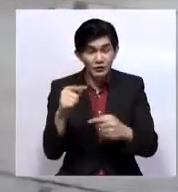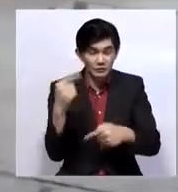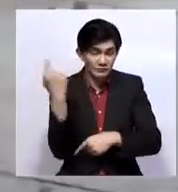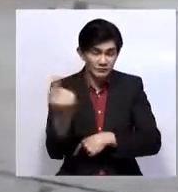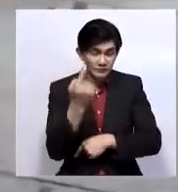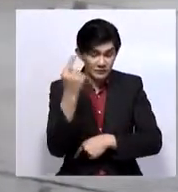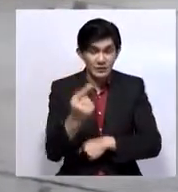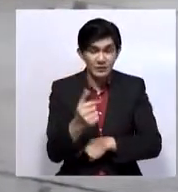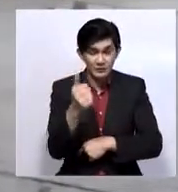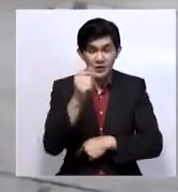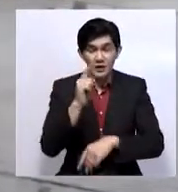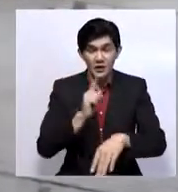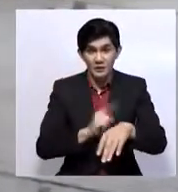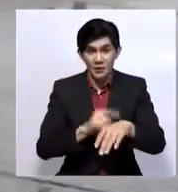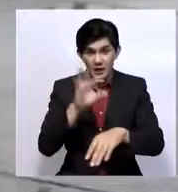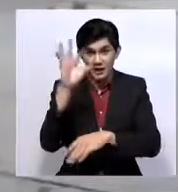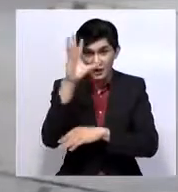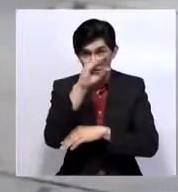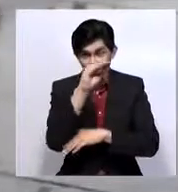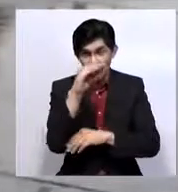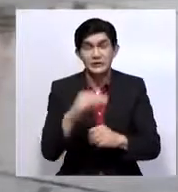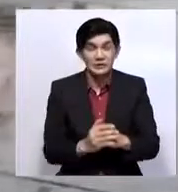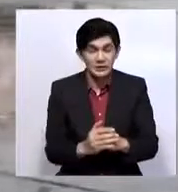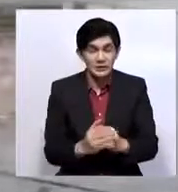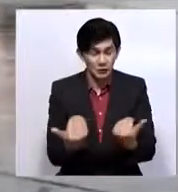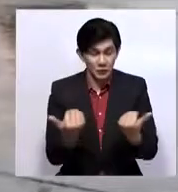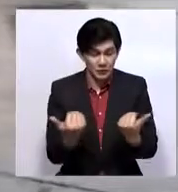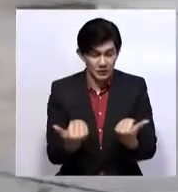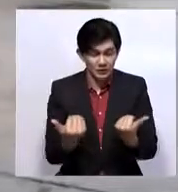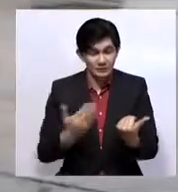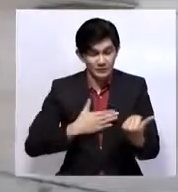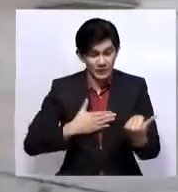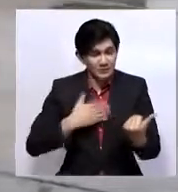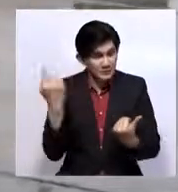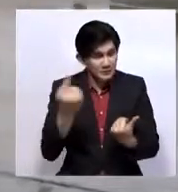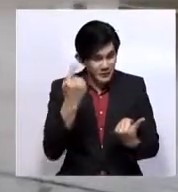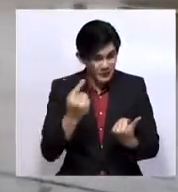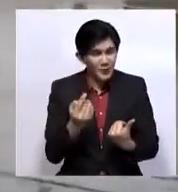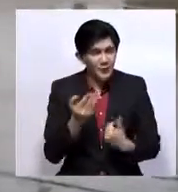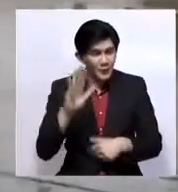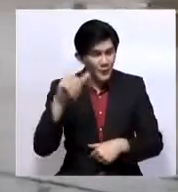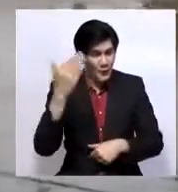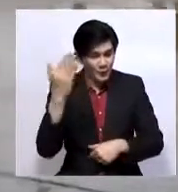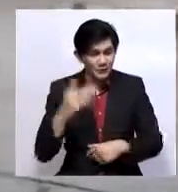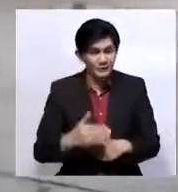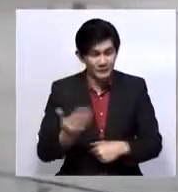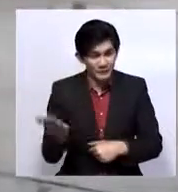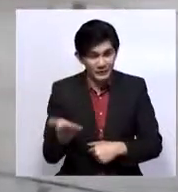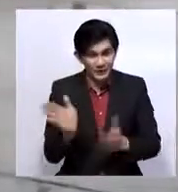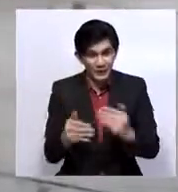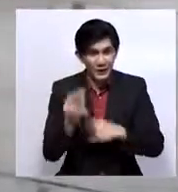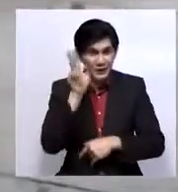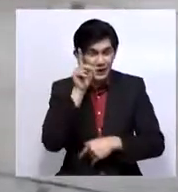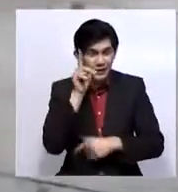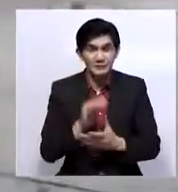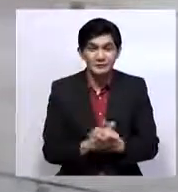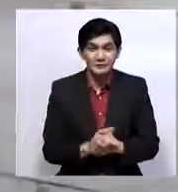ชมงานได้จนถึงเวลา21นาฬิกาและตอนนี้นะคะดิฉันขอตัวไปเที่ยวชมงานต่อกันค่ะส่วนช่วงนี้เชิญกลับไปที่สถานีค่ะ